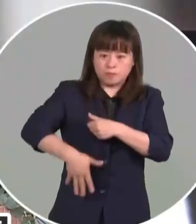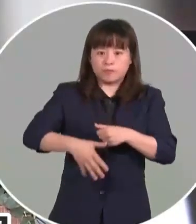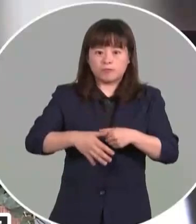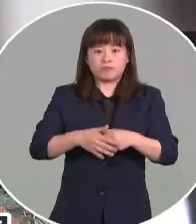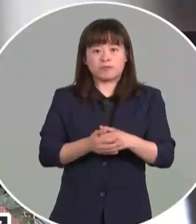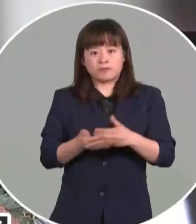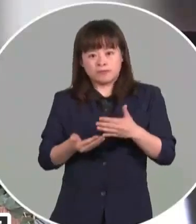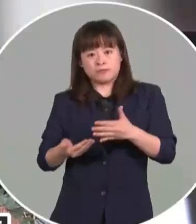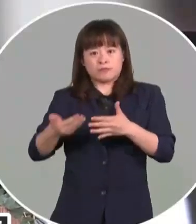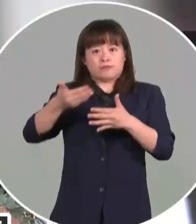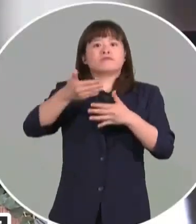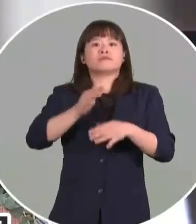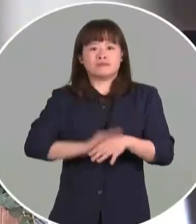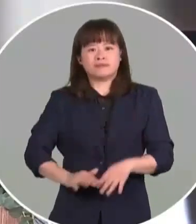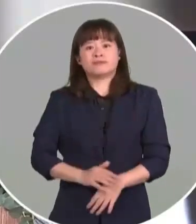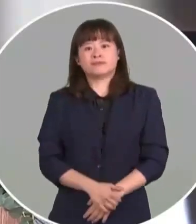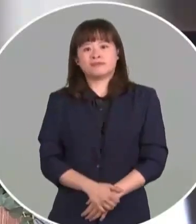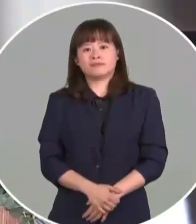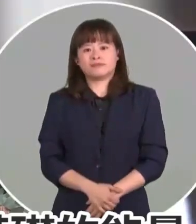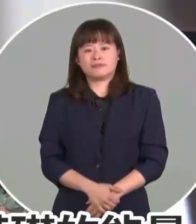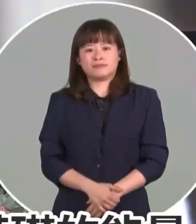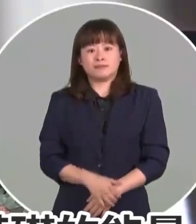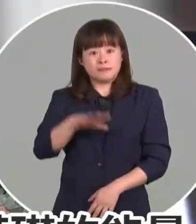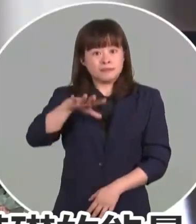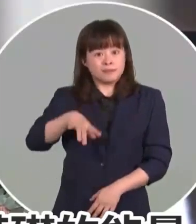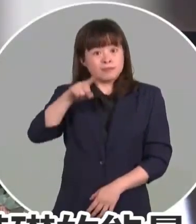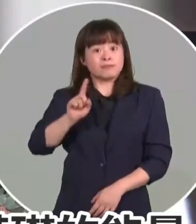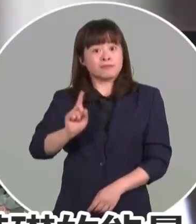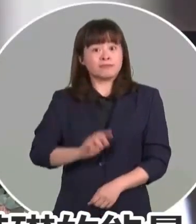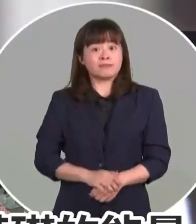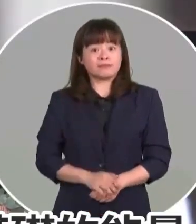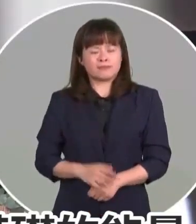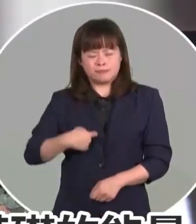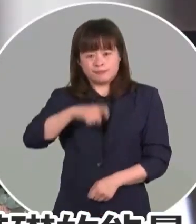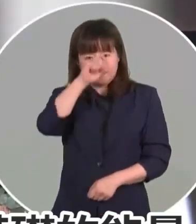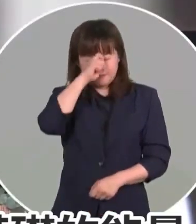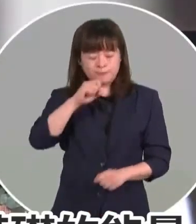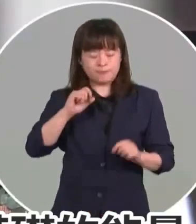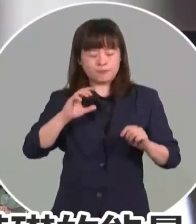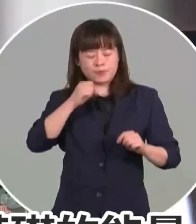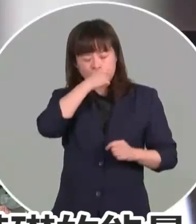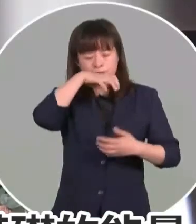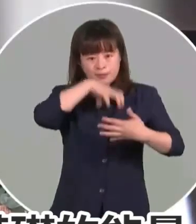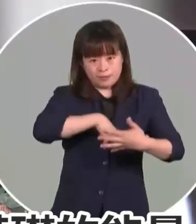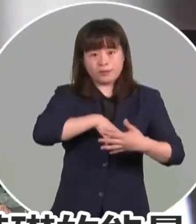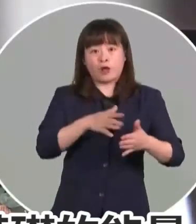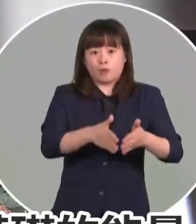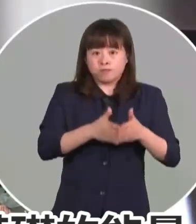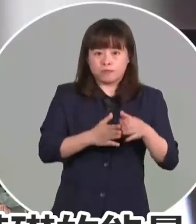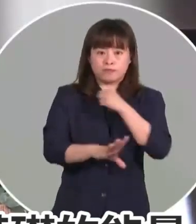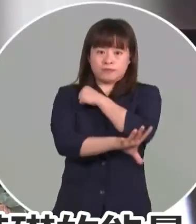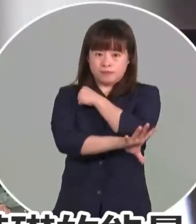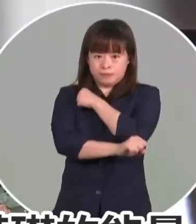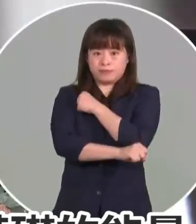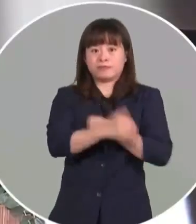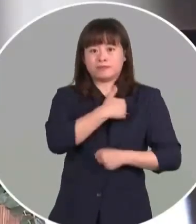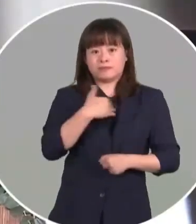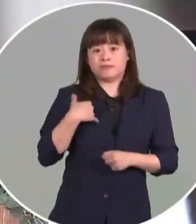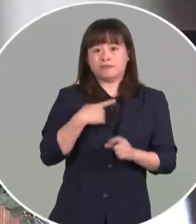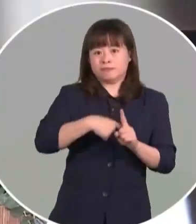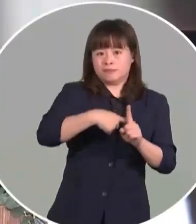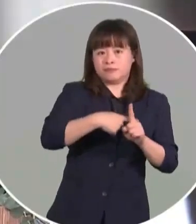的发展。首先，我们要将国内的需求作为基础的能